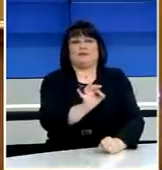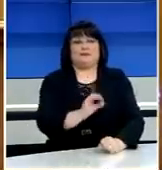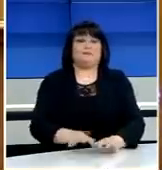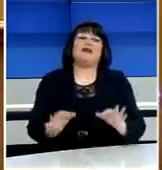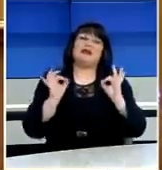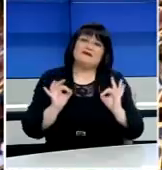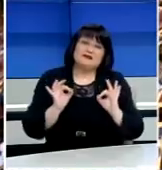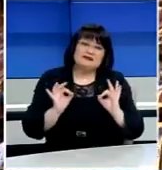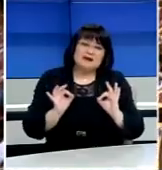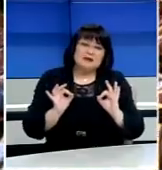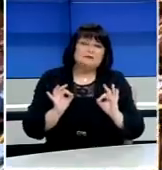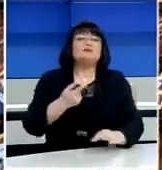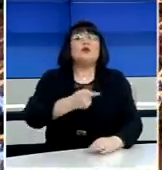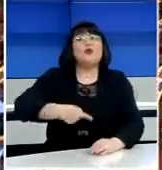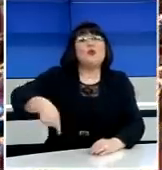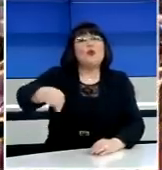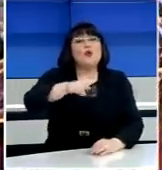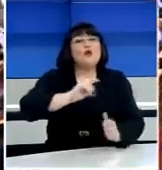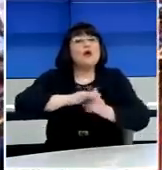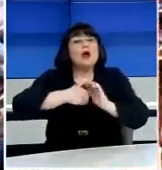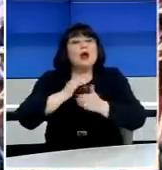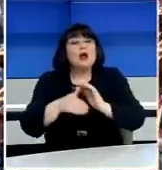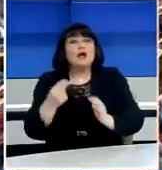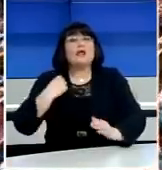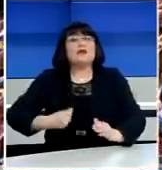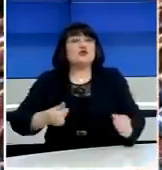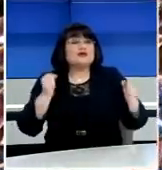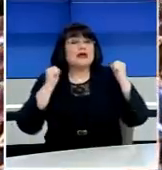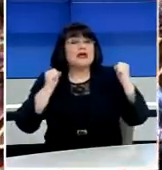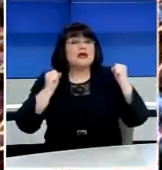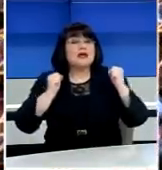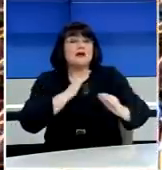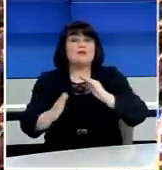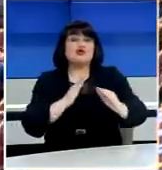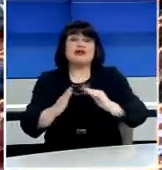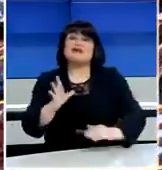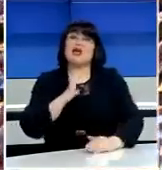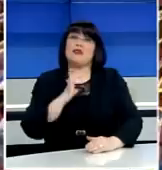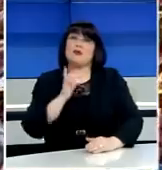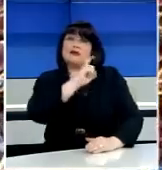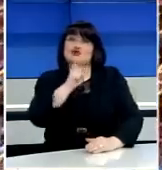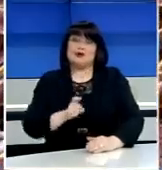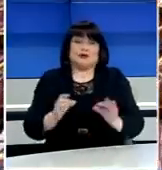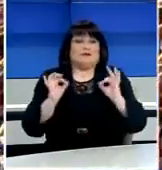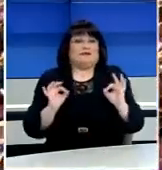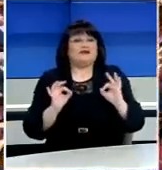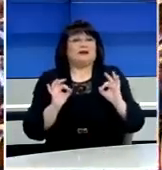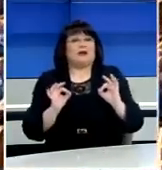Και βεβαίως όλοι στρέψαμε το ενδιαφέρον στη δημόσια υγεία, στην προστασία της ανθρώπινης ζωής και σωστά.